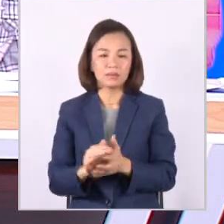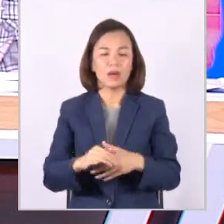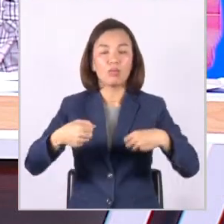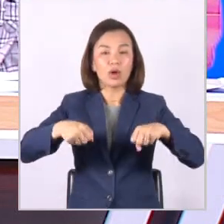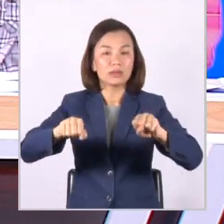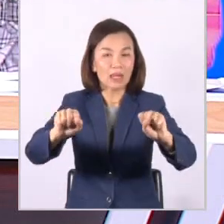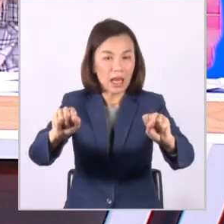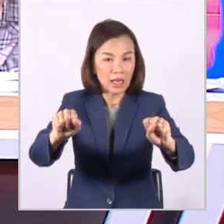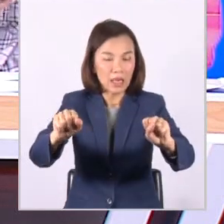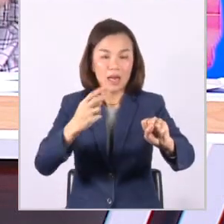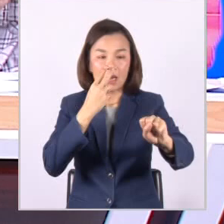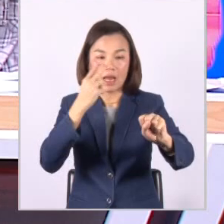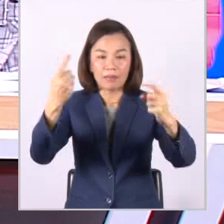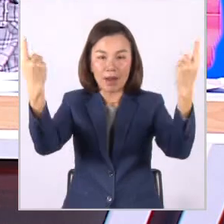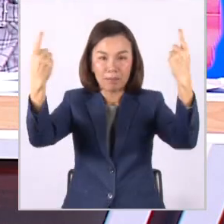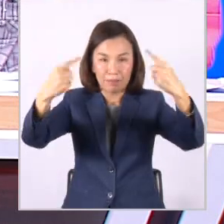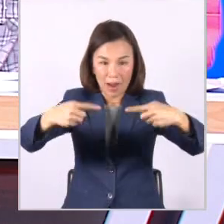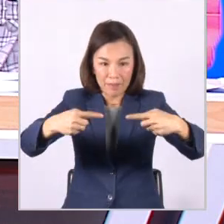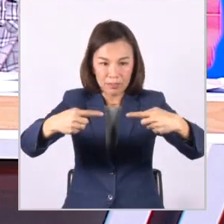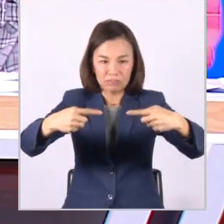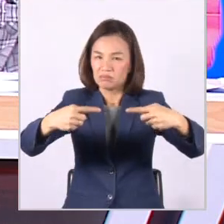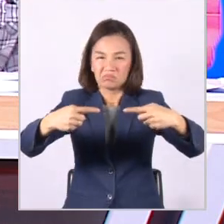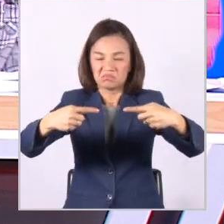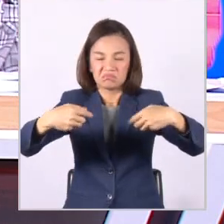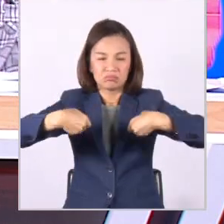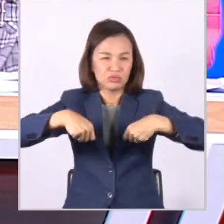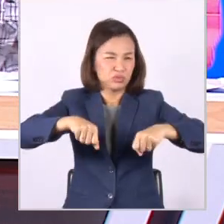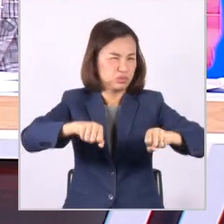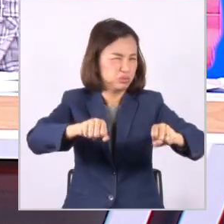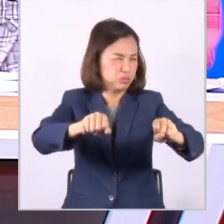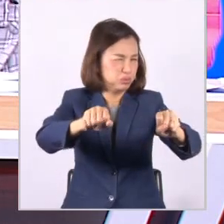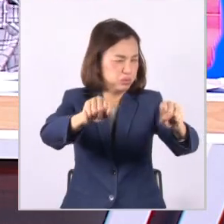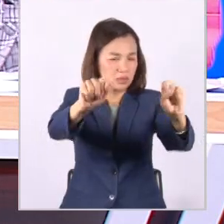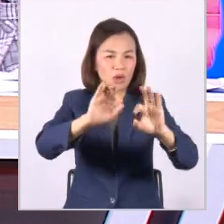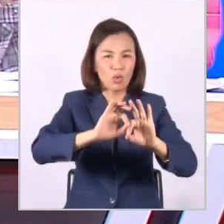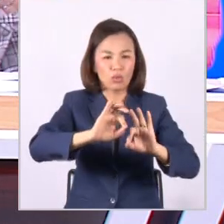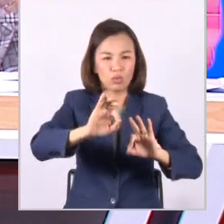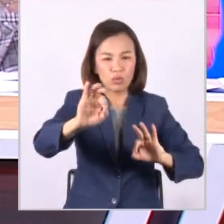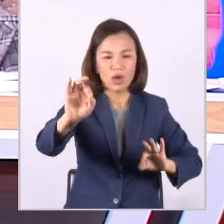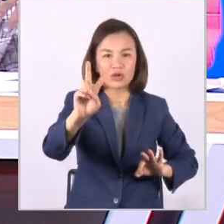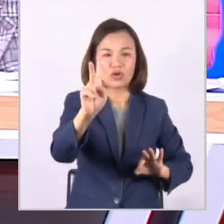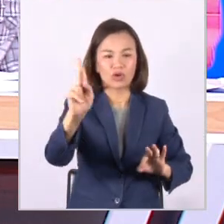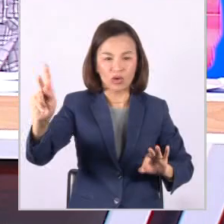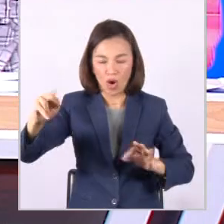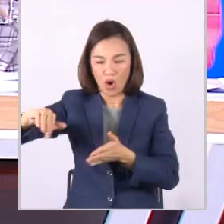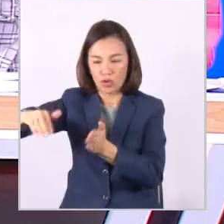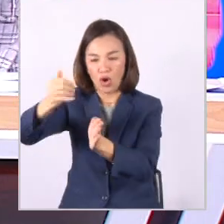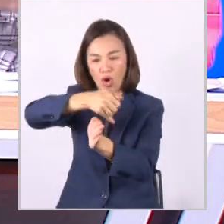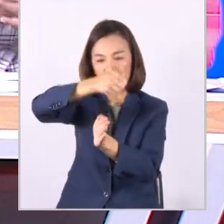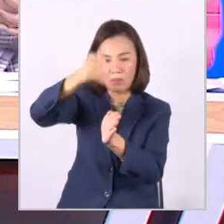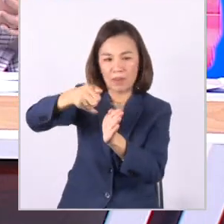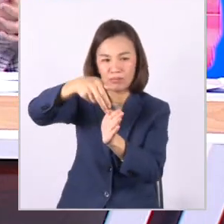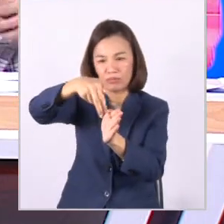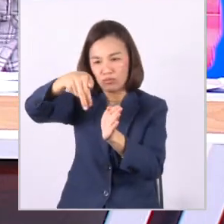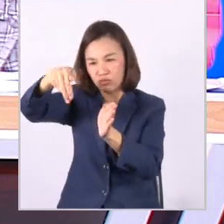ขี่ไปแล้วไปเจอด่านพอเจอด่านปุ๊บหนีค่ะบิดหนี2กิโลเมตรกระโดดน้ำข้ามคลองไปด้วยนะคะแล้วก็ไปซุกอยู่